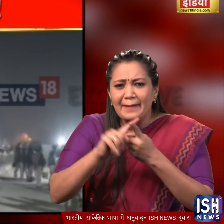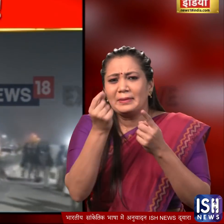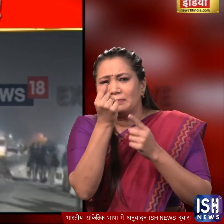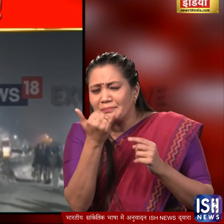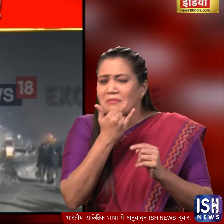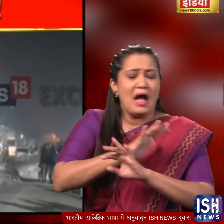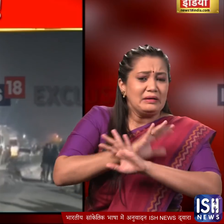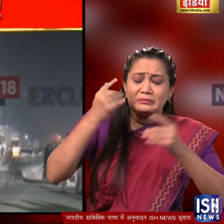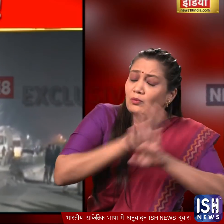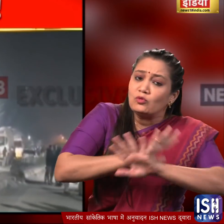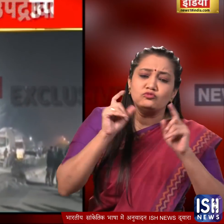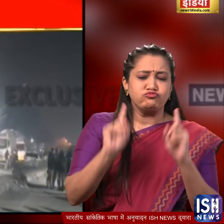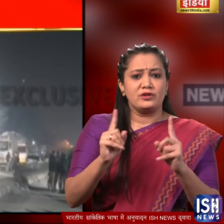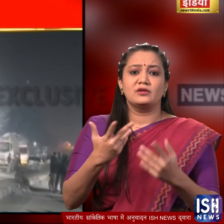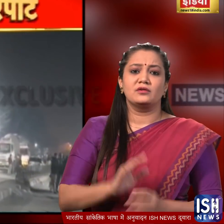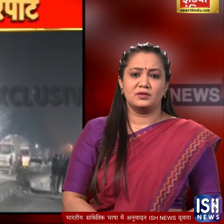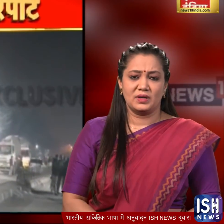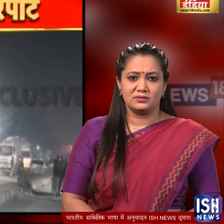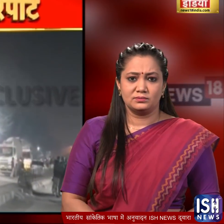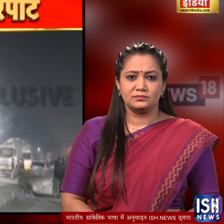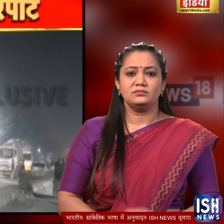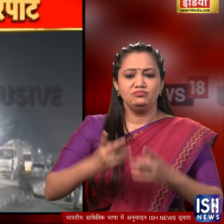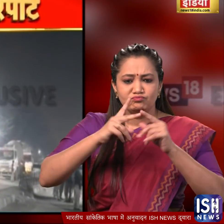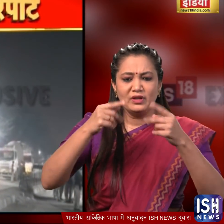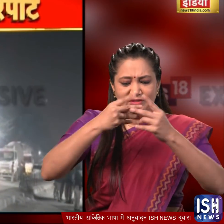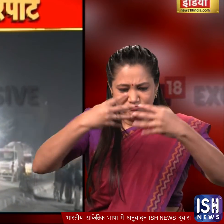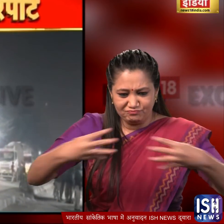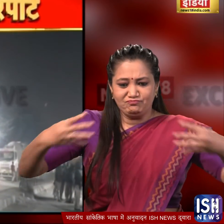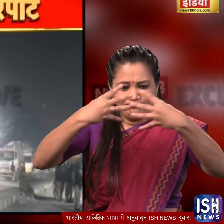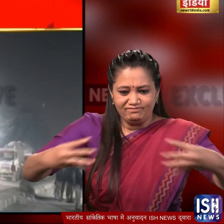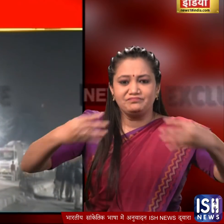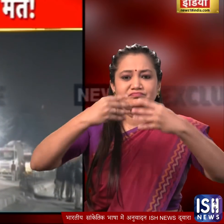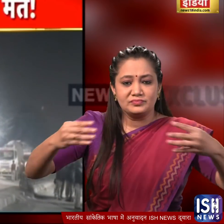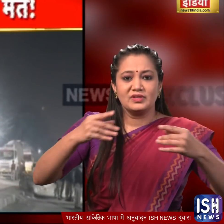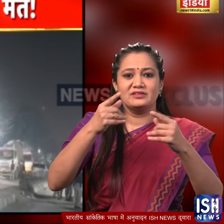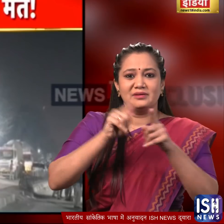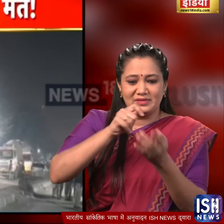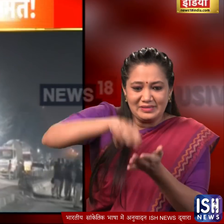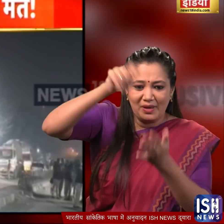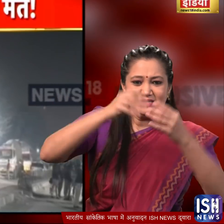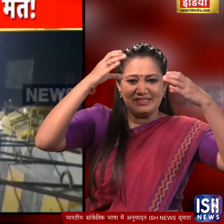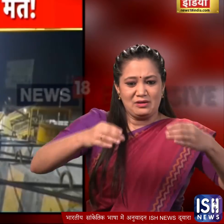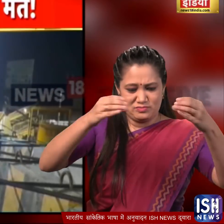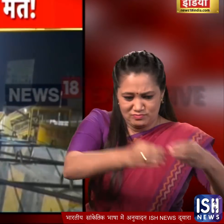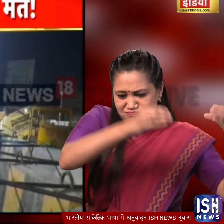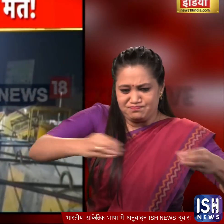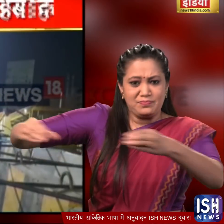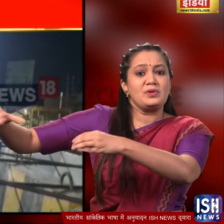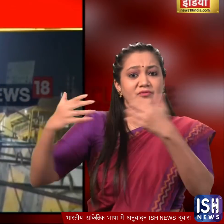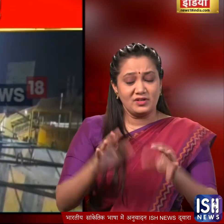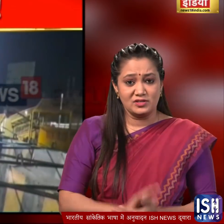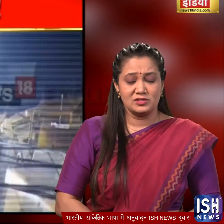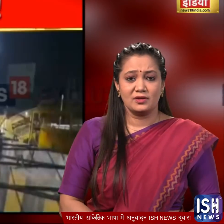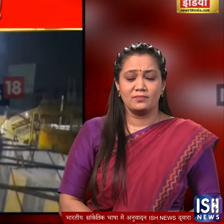रह जाए, इसलिए सुरक्षा घेरे को भी मजबूत किया गया। सड़क पर कई स्तर की बैरिकेडिंग के अलावा सीमेंट के कई पिलर भी लगाए गए।